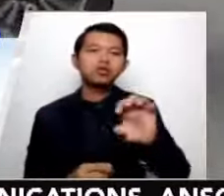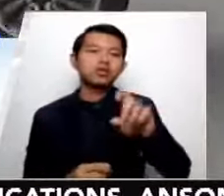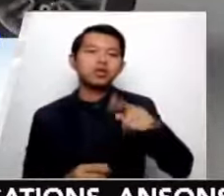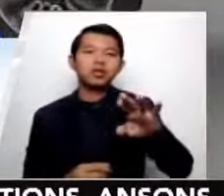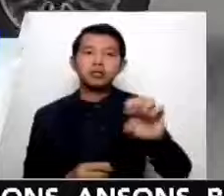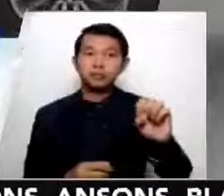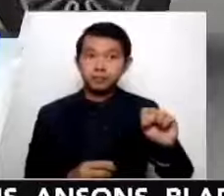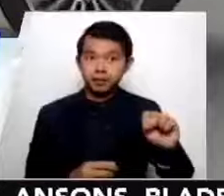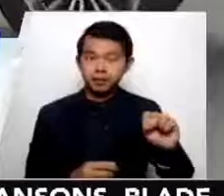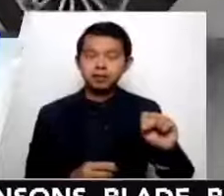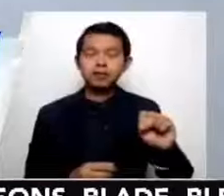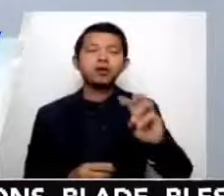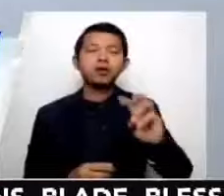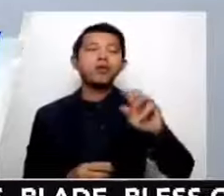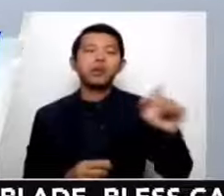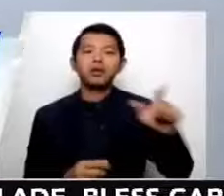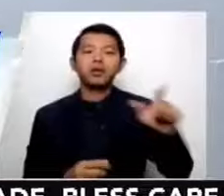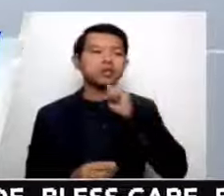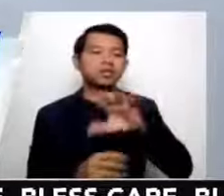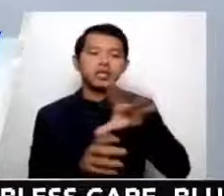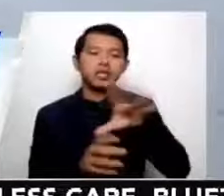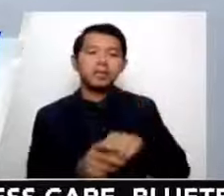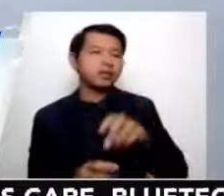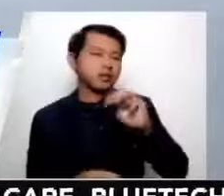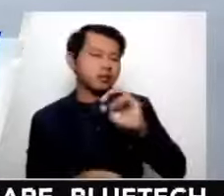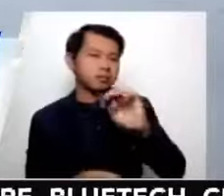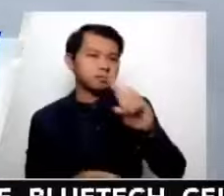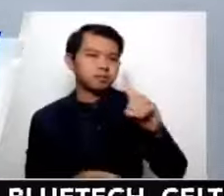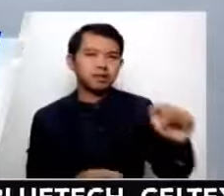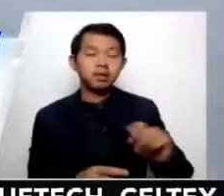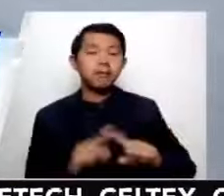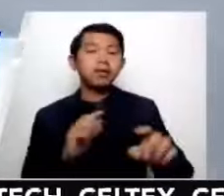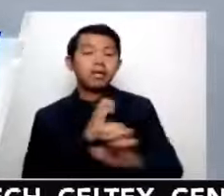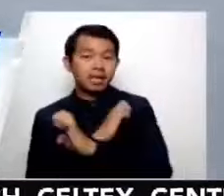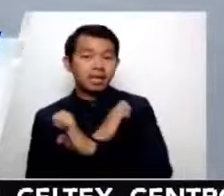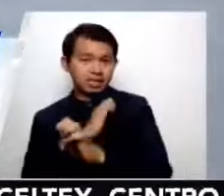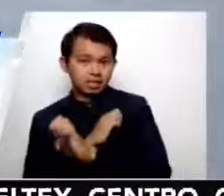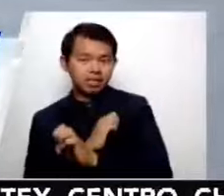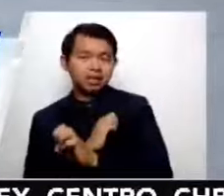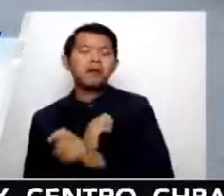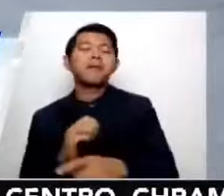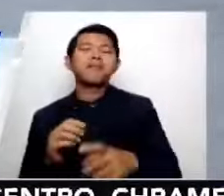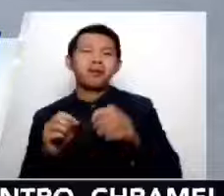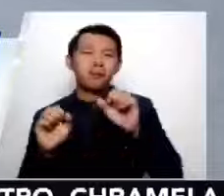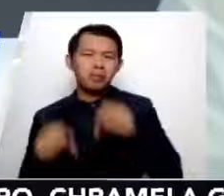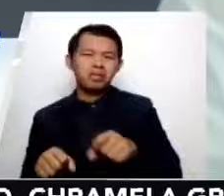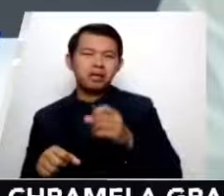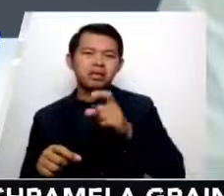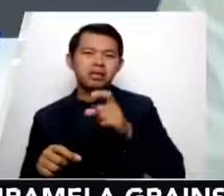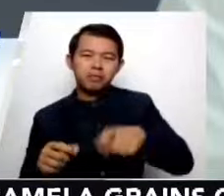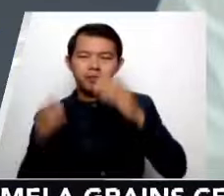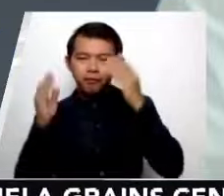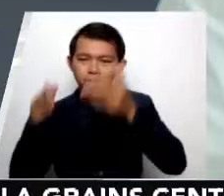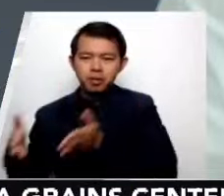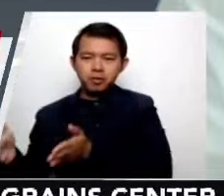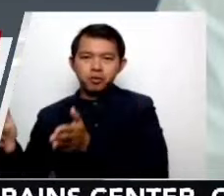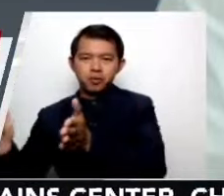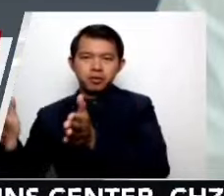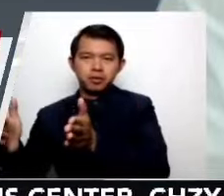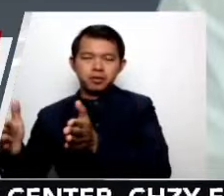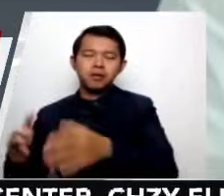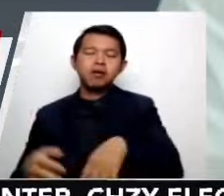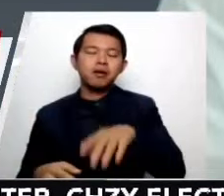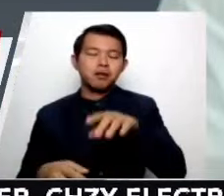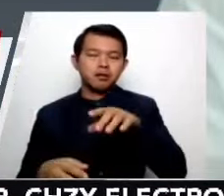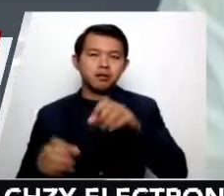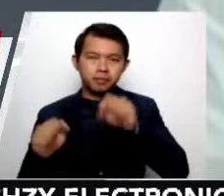pwede naman sa EDSA at iba pang national roads kung meron dedicated bike lanes. Limited lang sila sa bike lane. Even na barangay roads, may